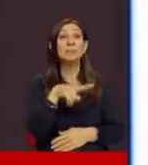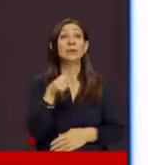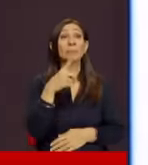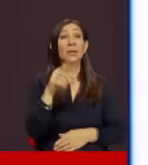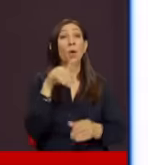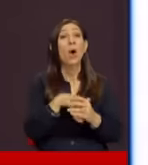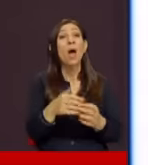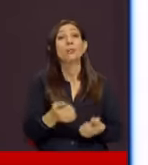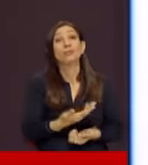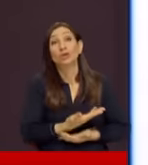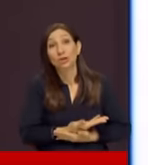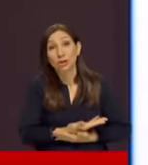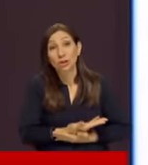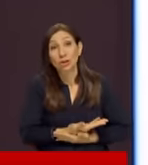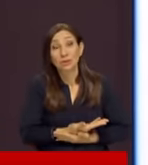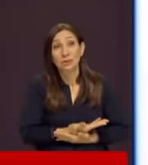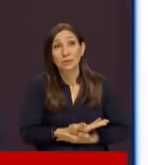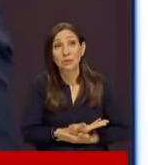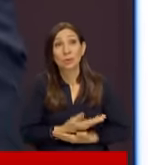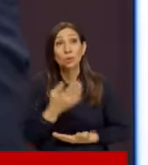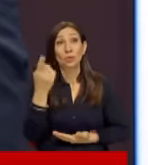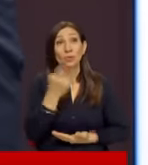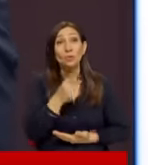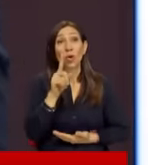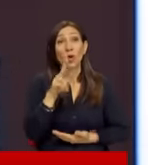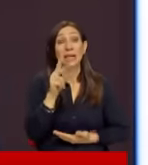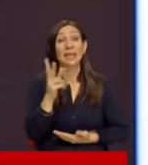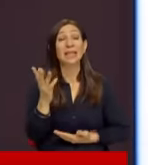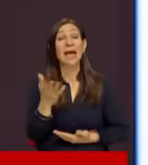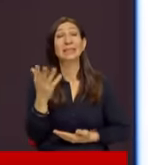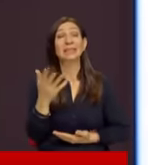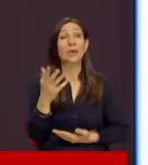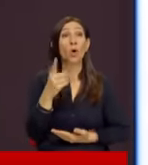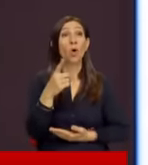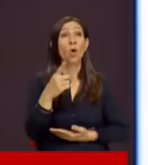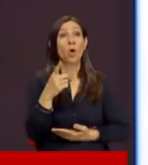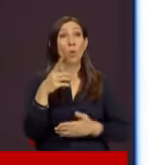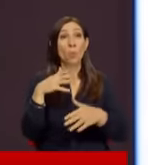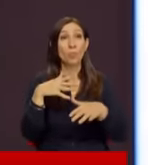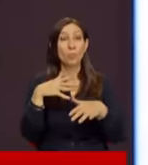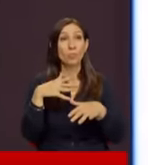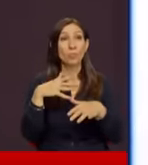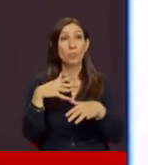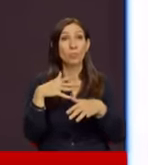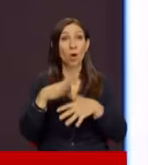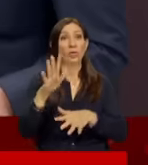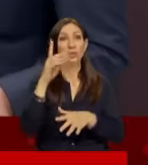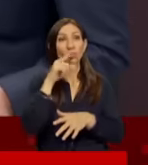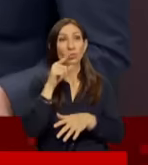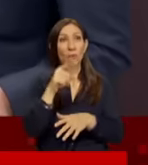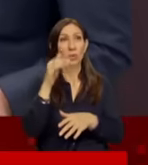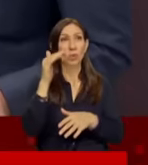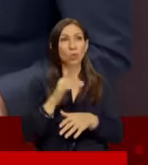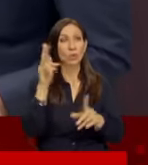4.427.000 oy almış. Fark yani %12. Neredeyse o protesto nedeniyle bu